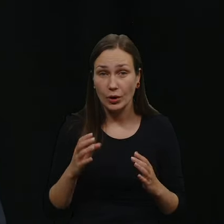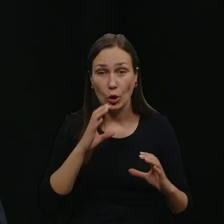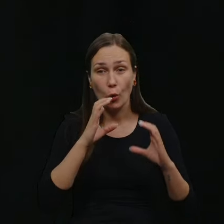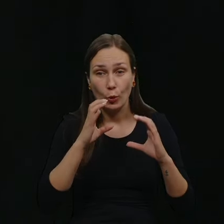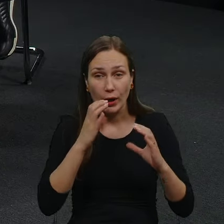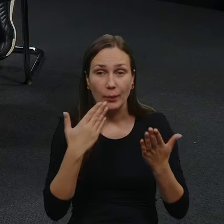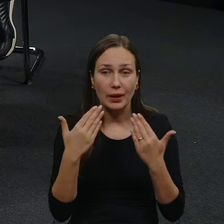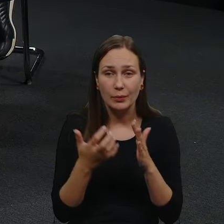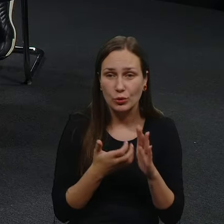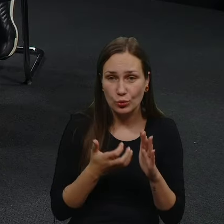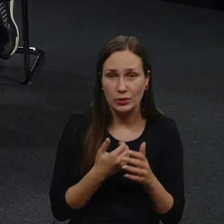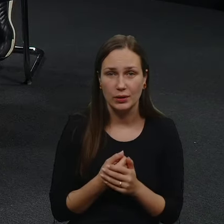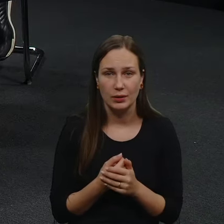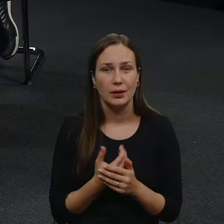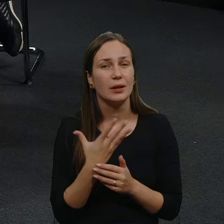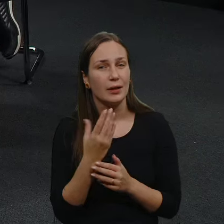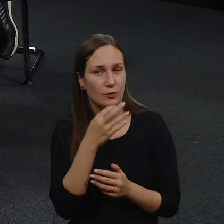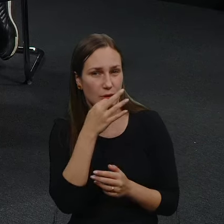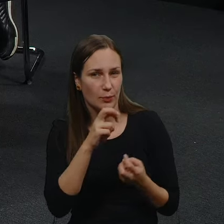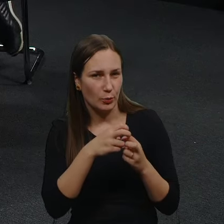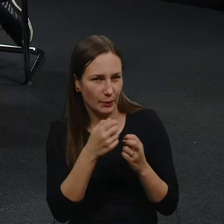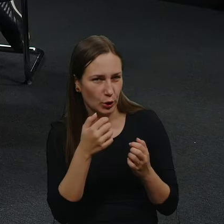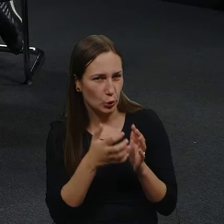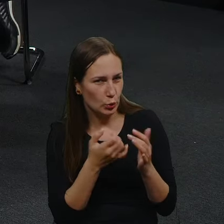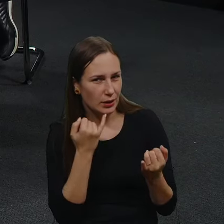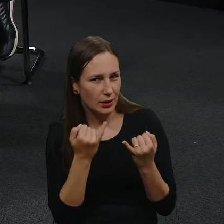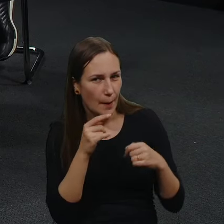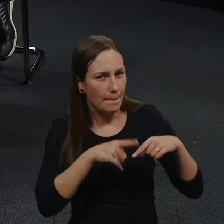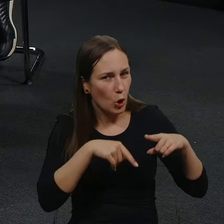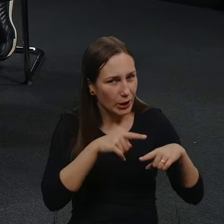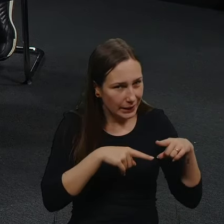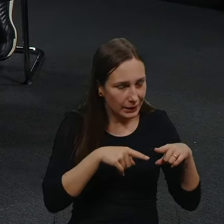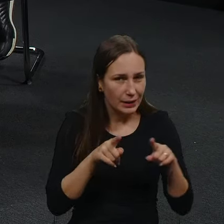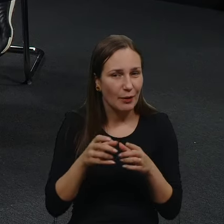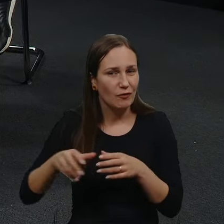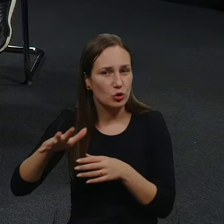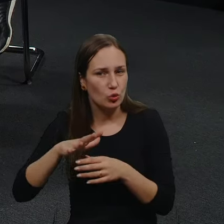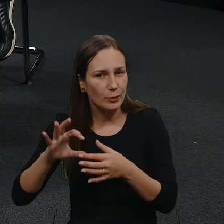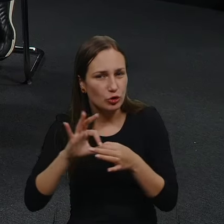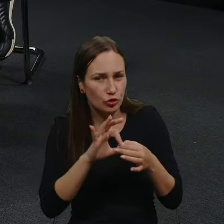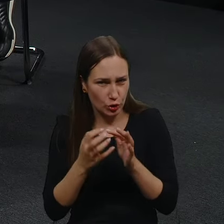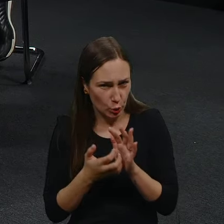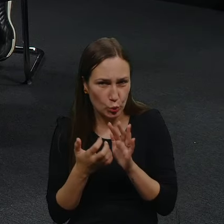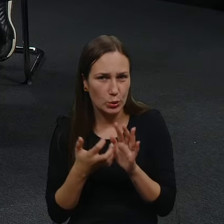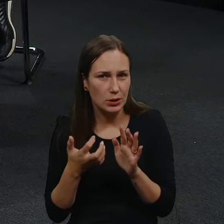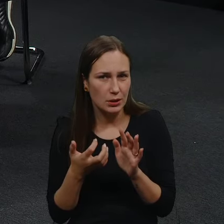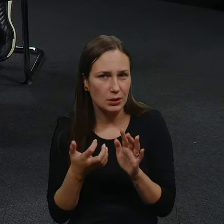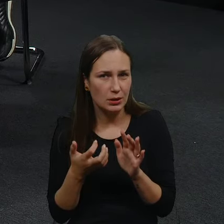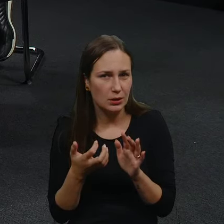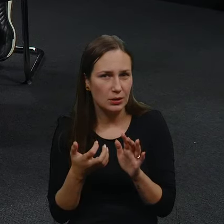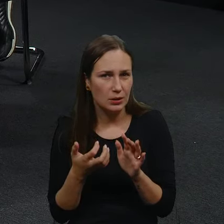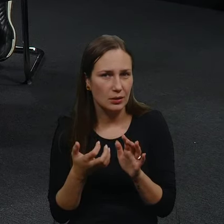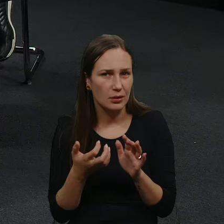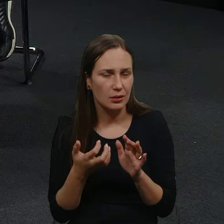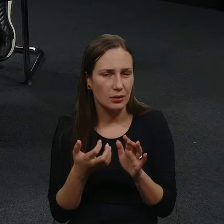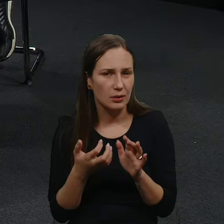Tai jūsų įvardinta problema yra trūksta dialogo kažkokio tai tarp politikų ir visuomenės, žmonių. Čia, ko